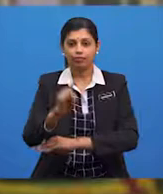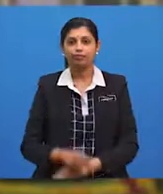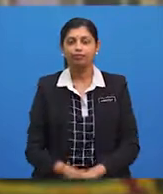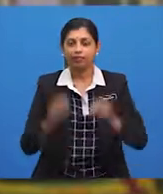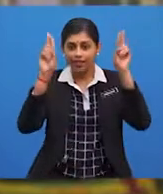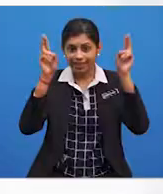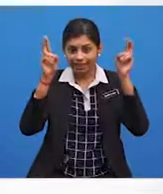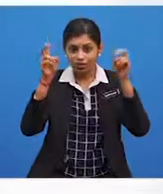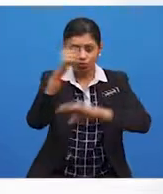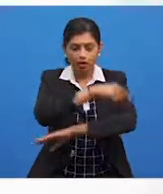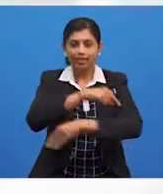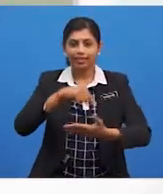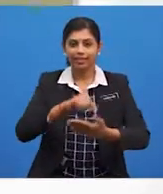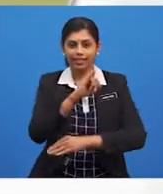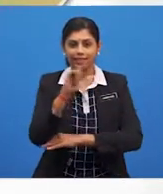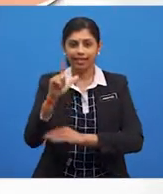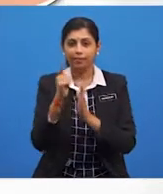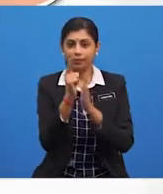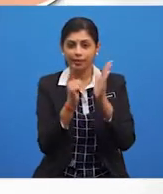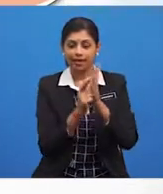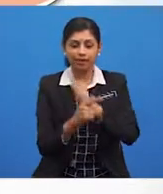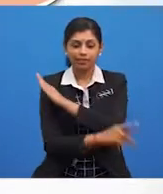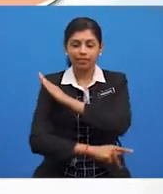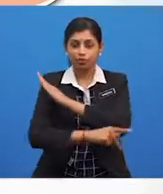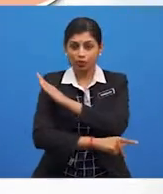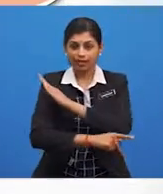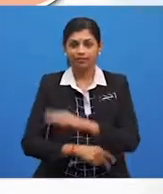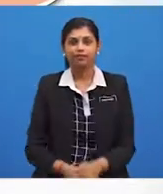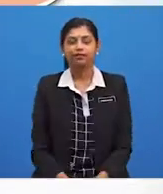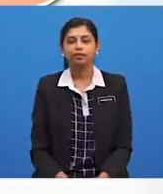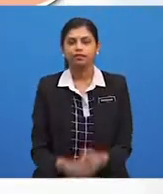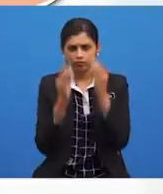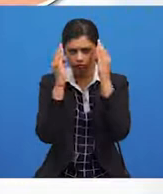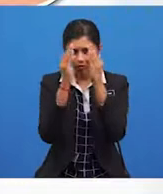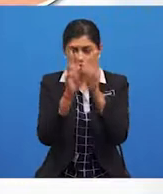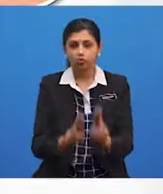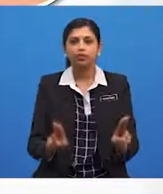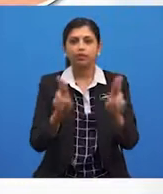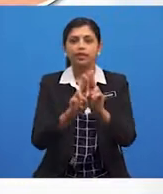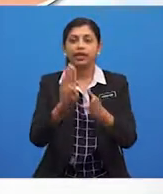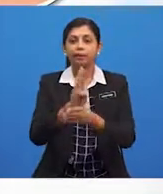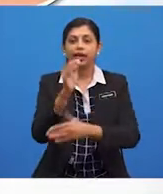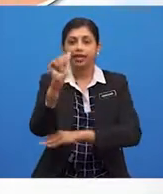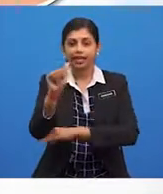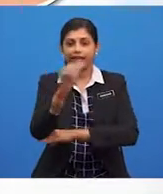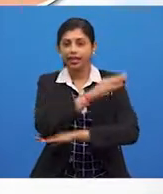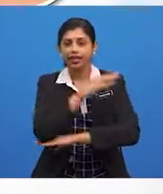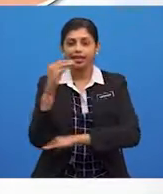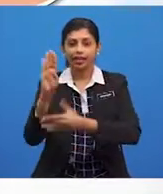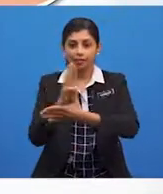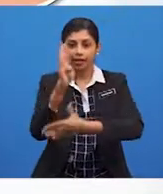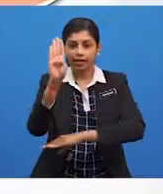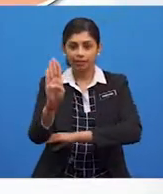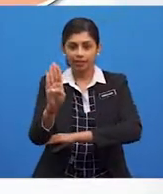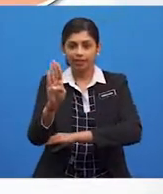kali ini ialah Perlembagaan Persekutuan. Fokus utama kita ialah bahagian A dan bahagian B,